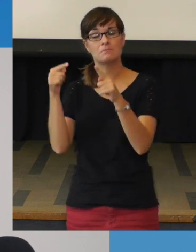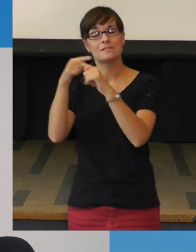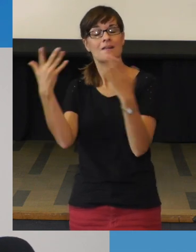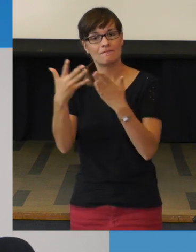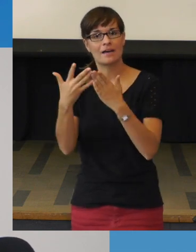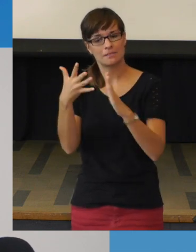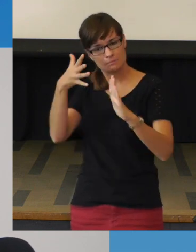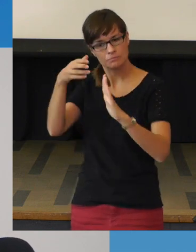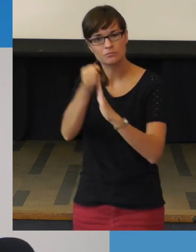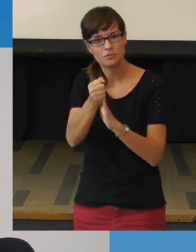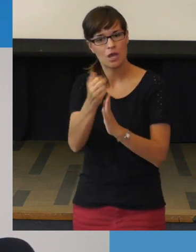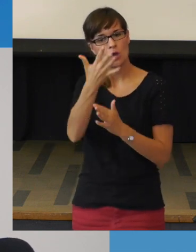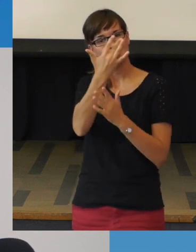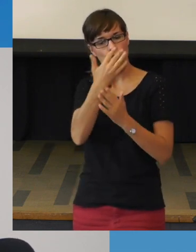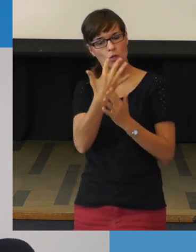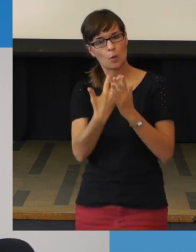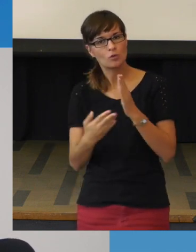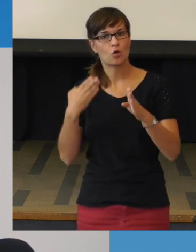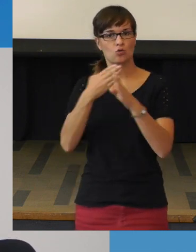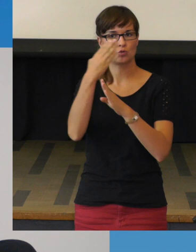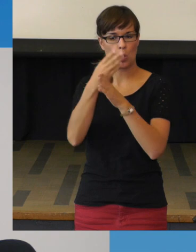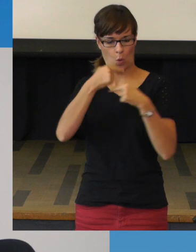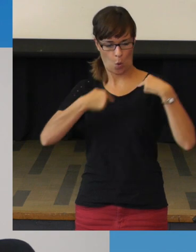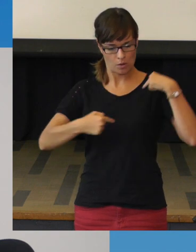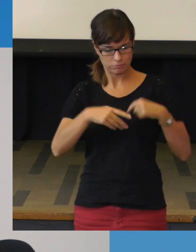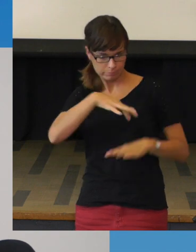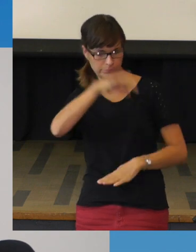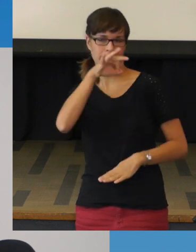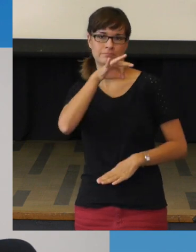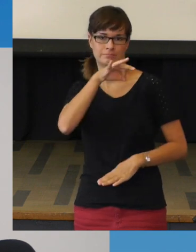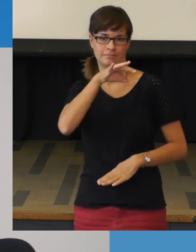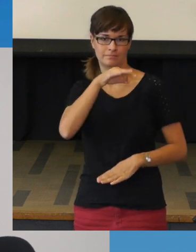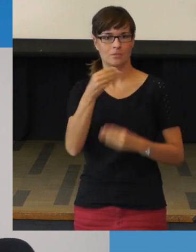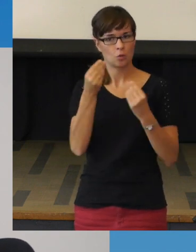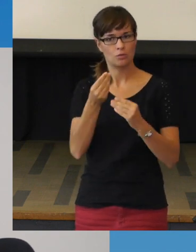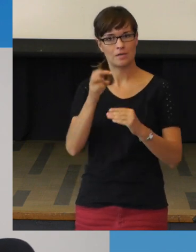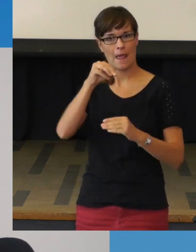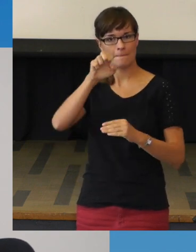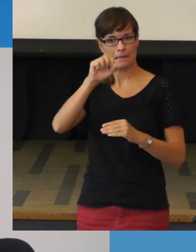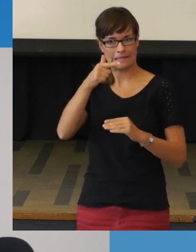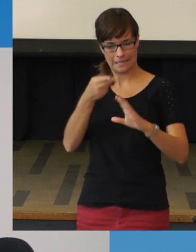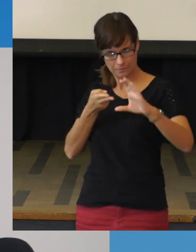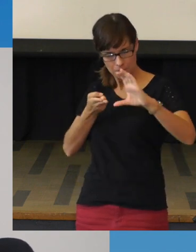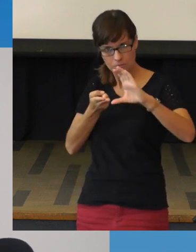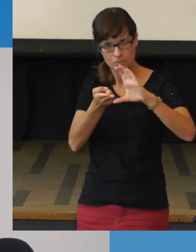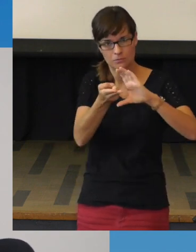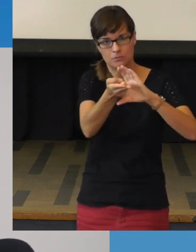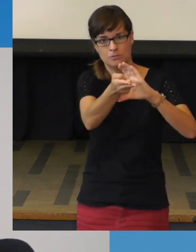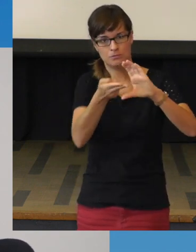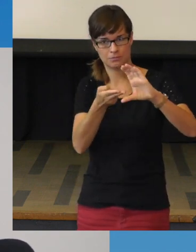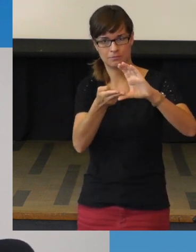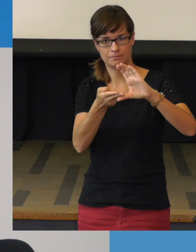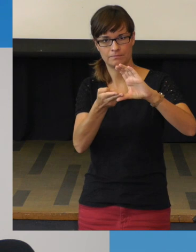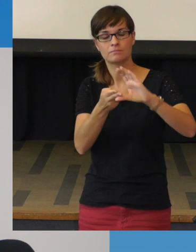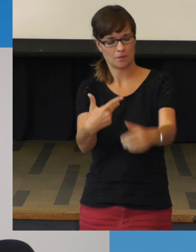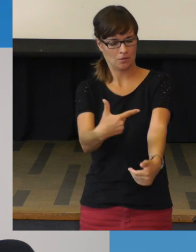im Herzmuskelgewebe nachzuweisen. Das geschieht im MRT, also in einer Röhre. Es wird ein Medikament gespritzt,